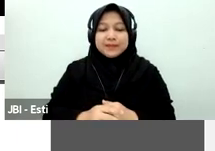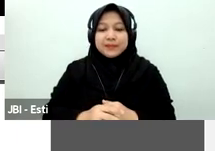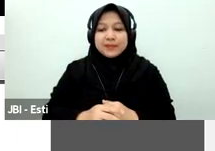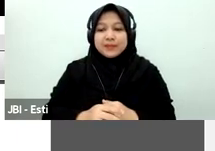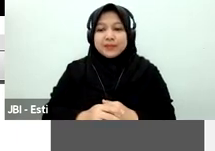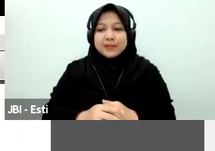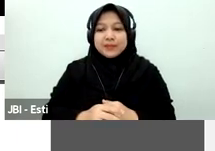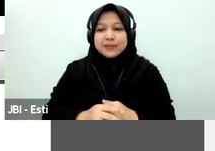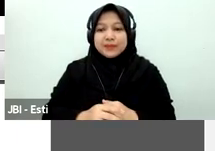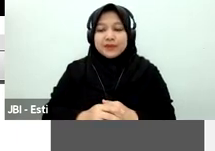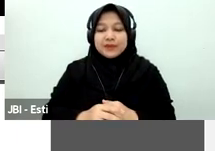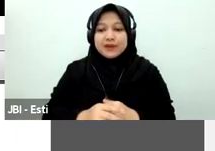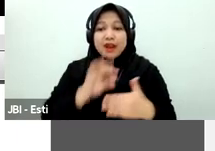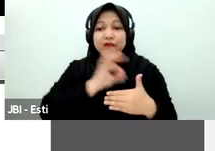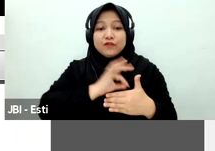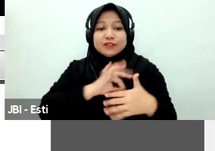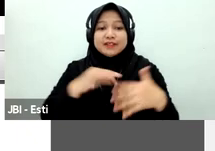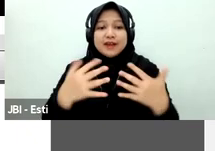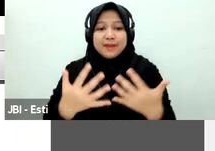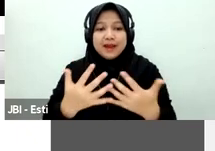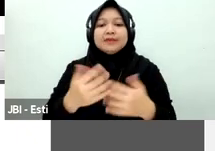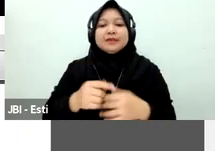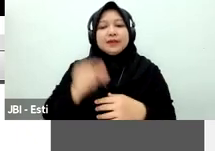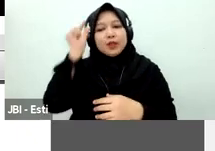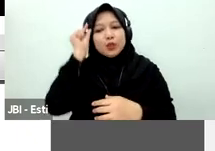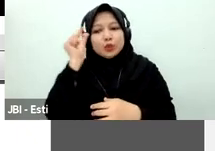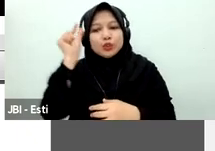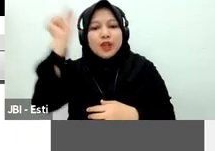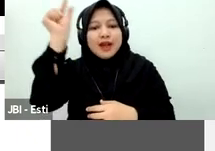memberikan usulan pertimbangan dan rekomendasi ini